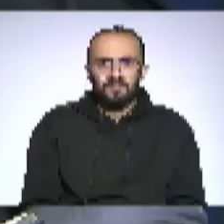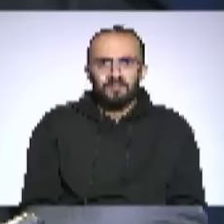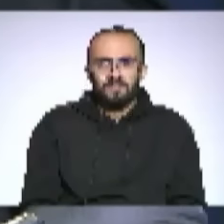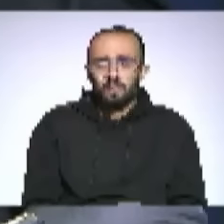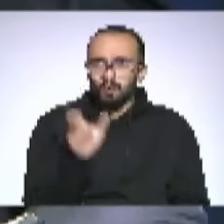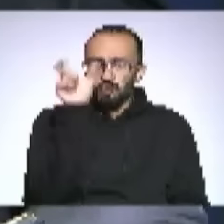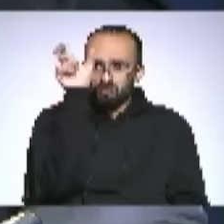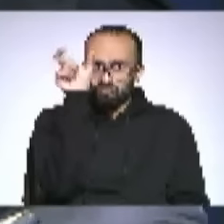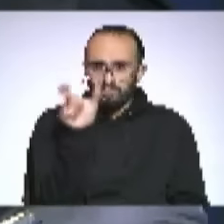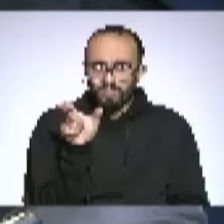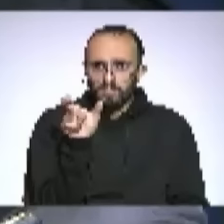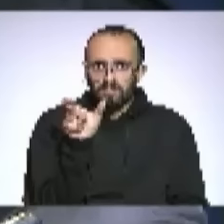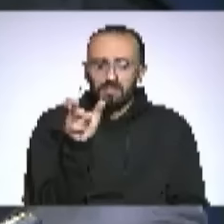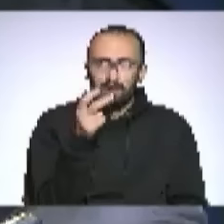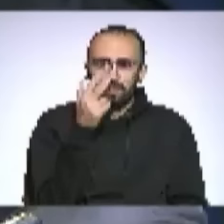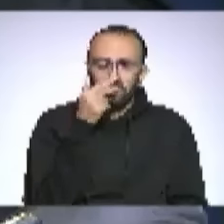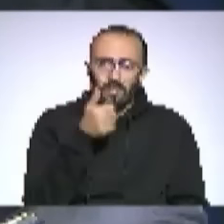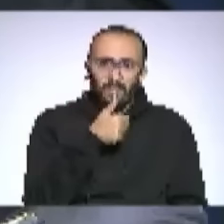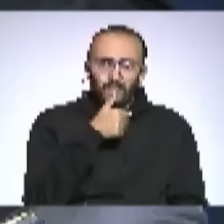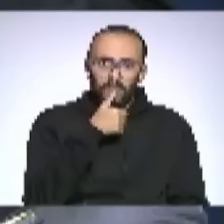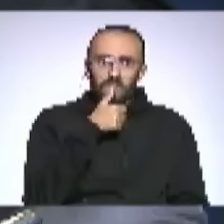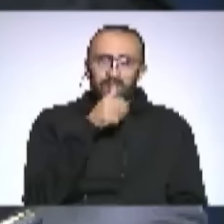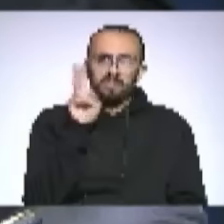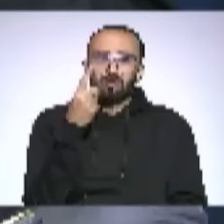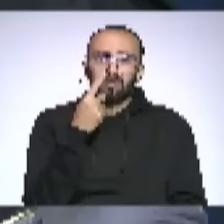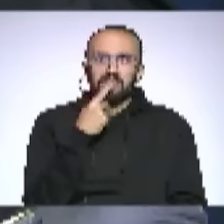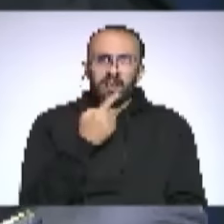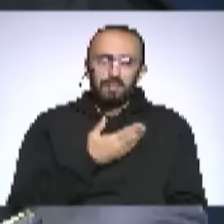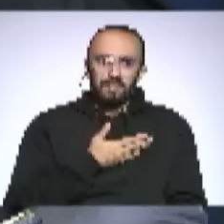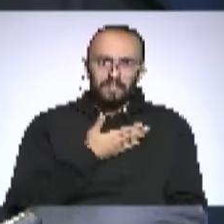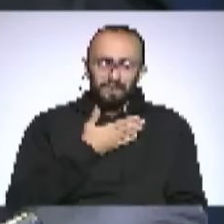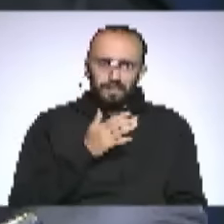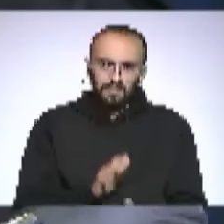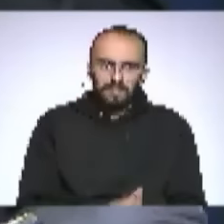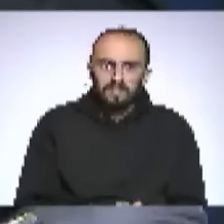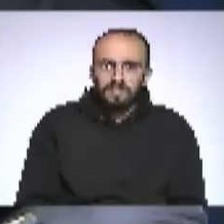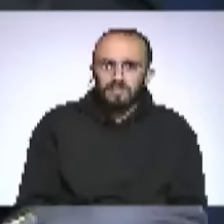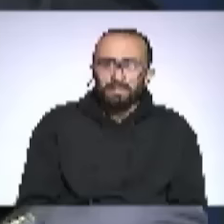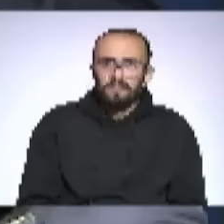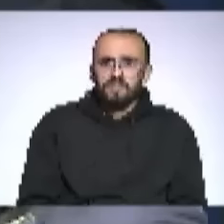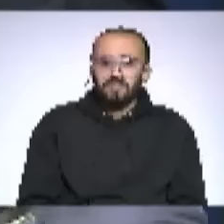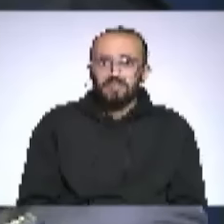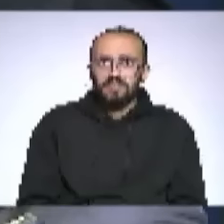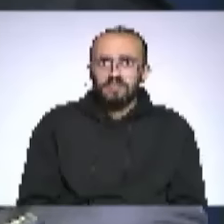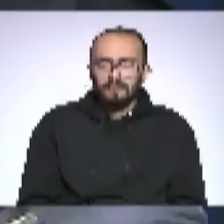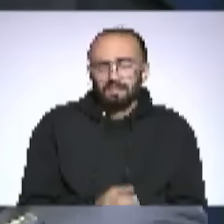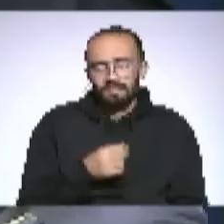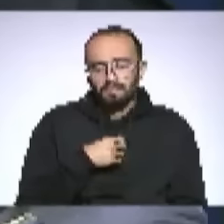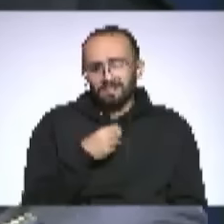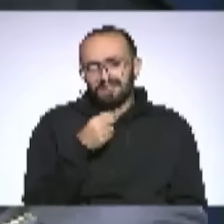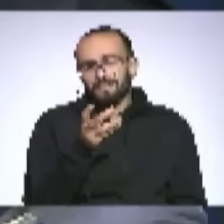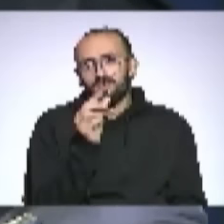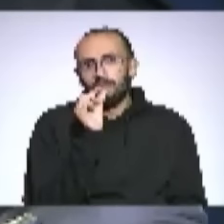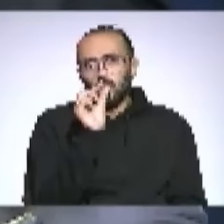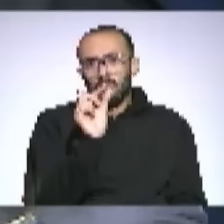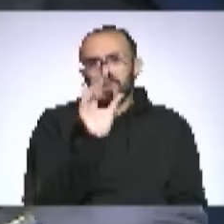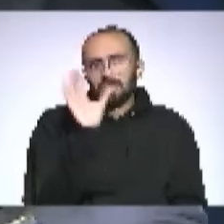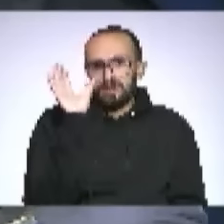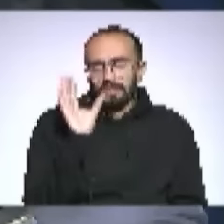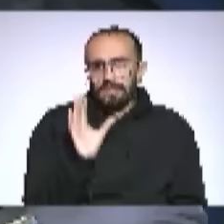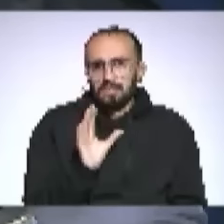واحد جرب شيش و عنده 17 سنه اه هو بيرميها لها كده انه جرب شيشه